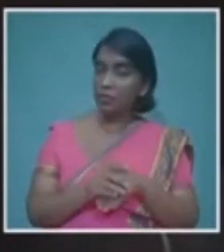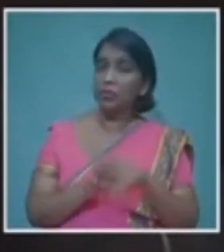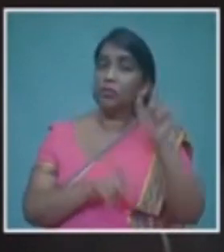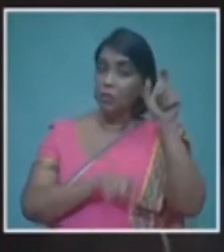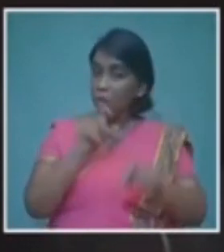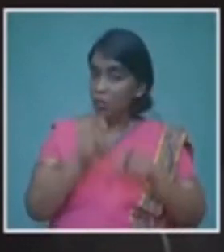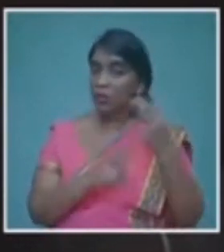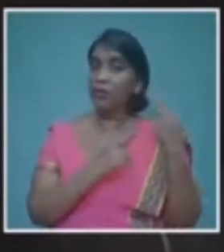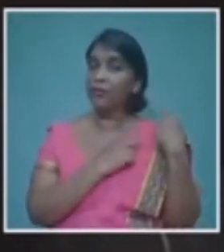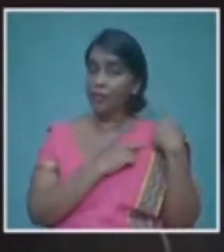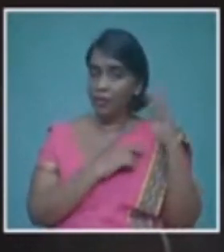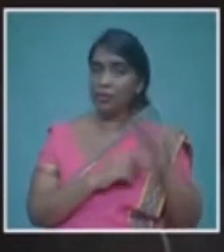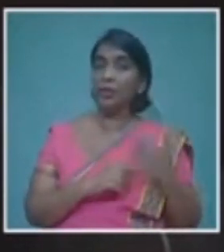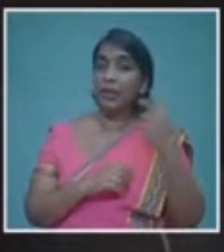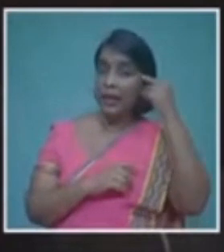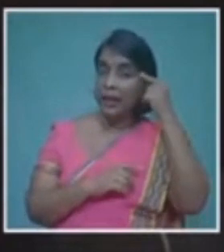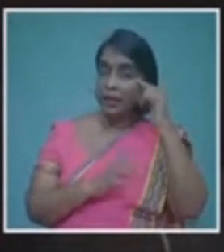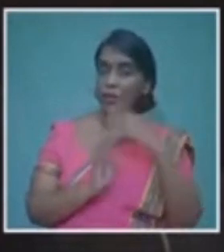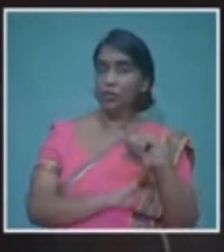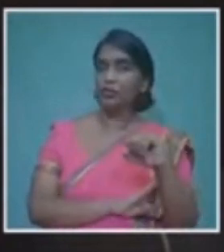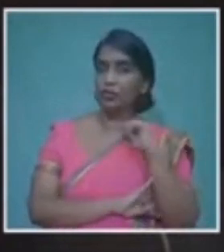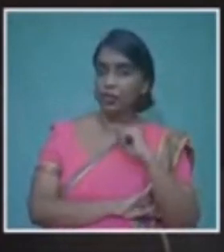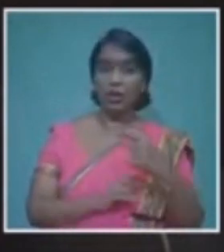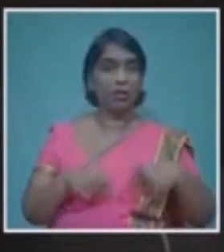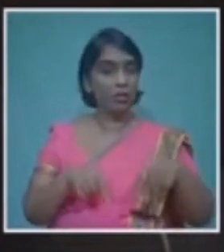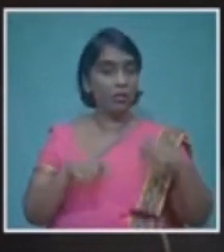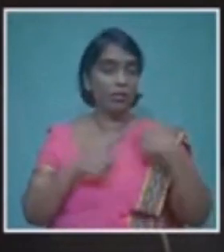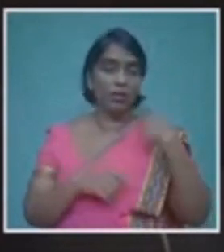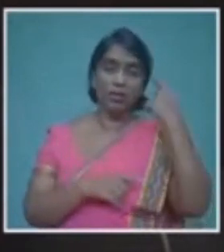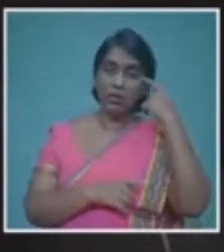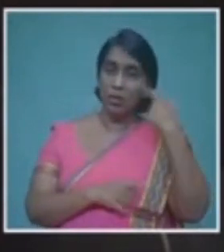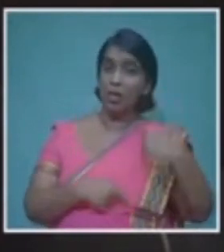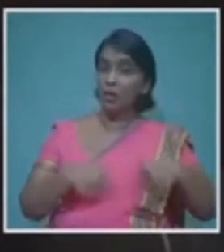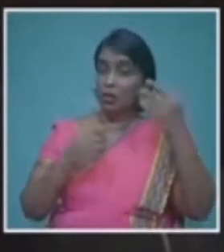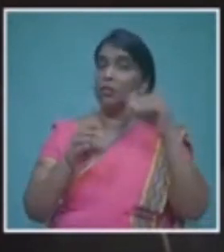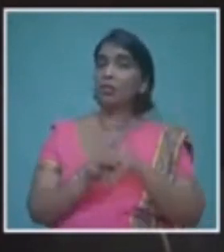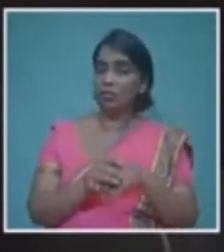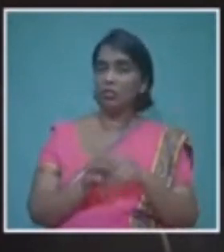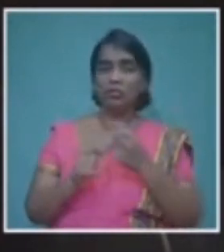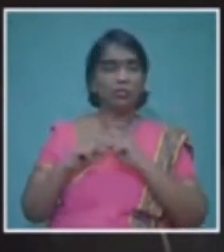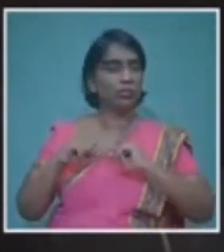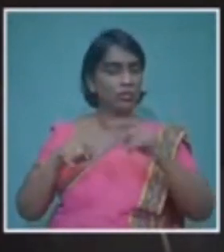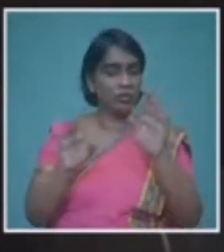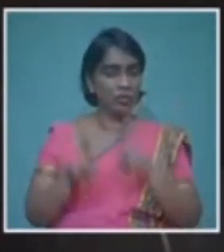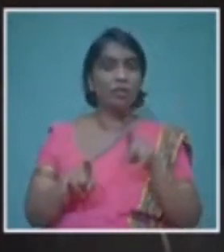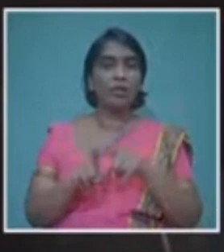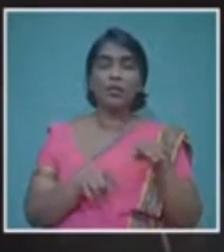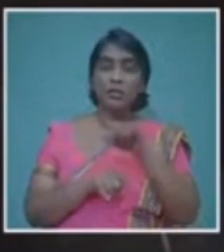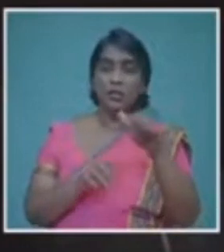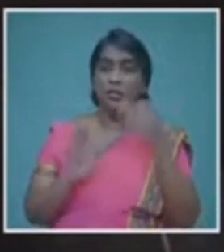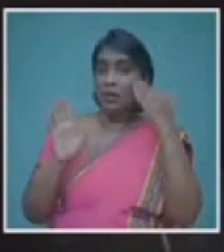පුද්ගලයන්ට වගකීමක් තියෙනවා. සිතීමේ ශක්තිය, තර්කන ශක්තිය, තර්කණය තුළ යම් කිසි නිගමනවලට ඒම